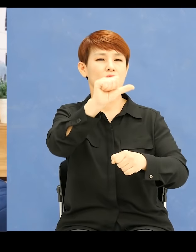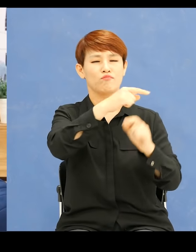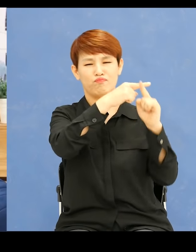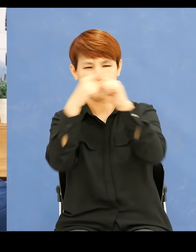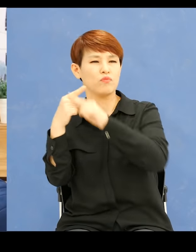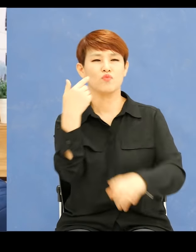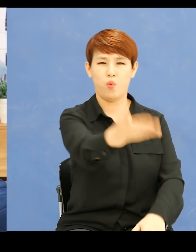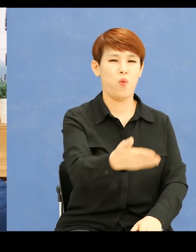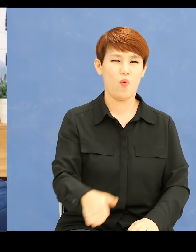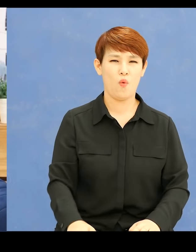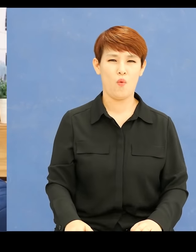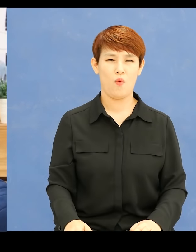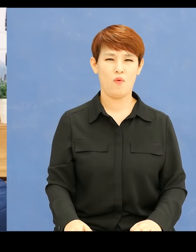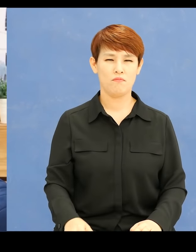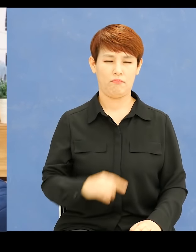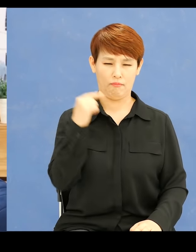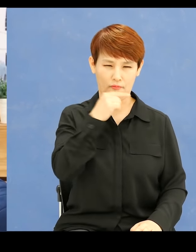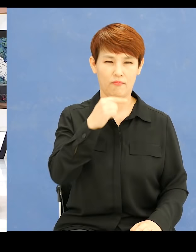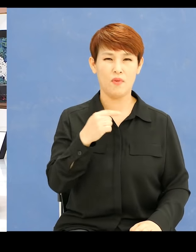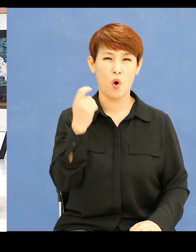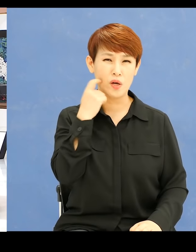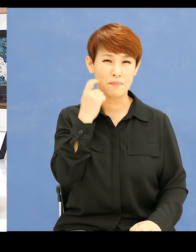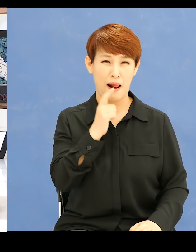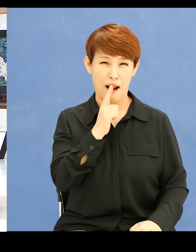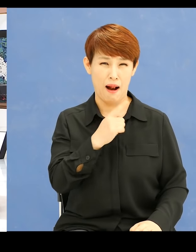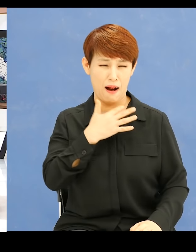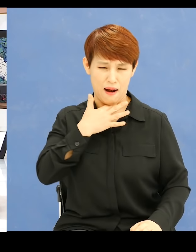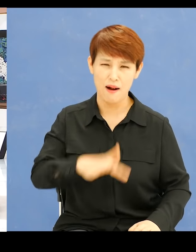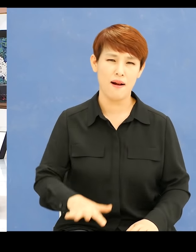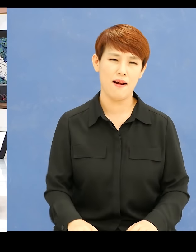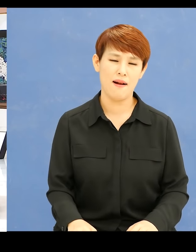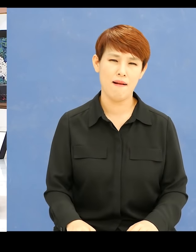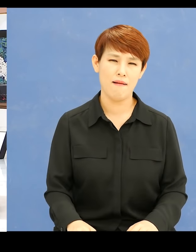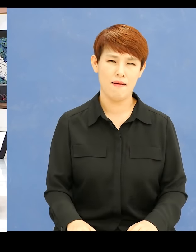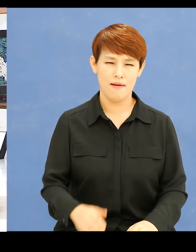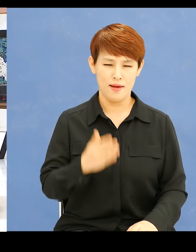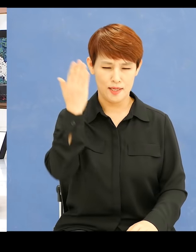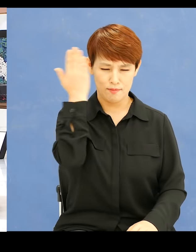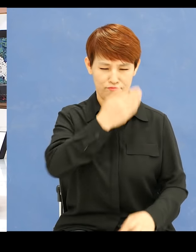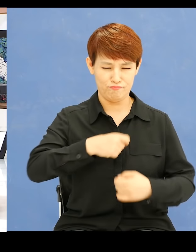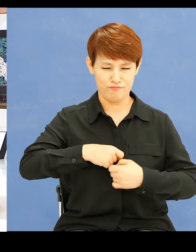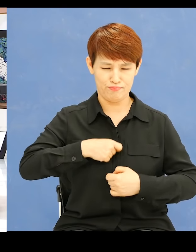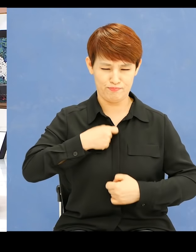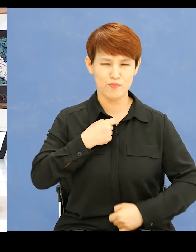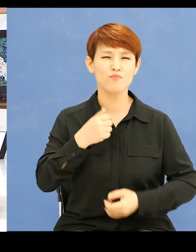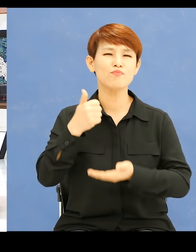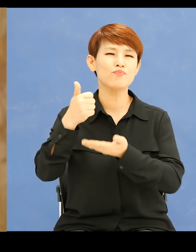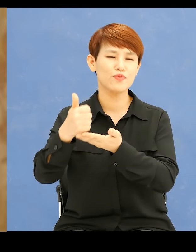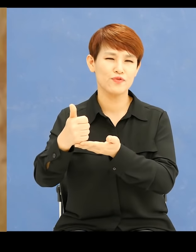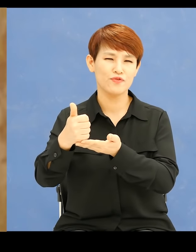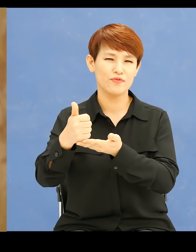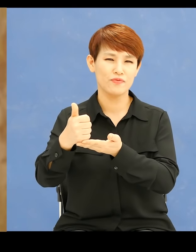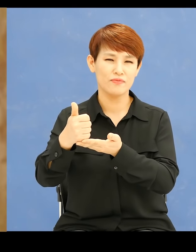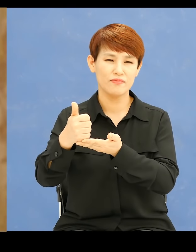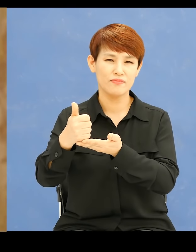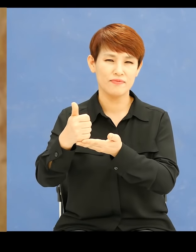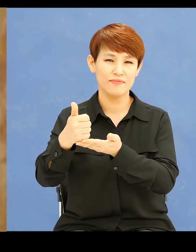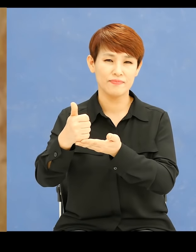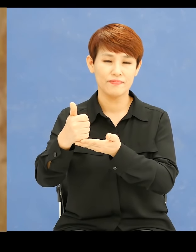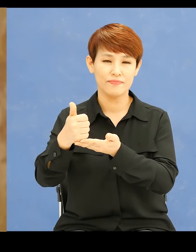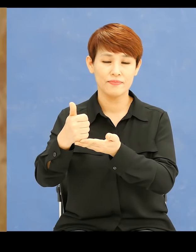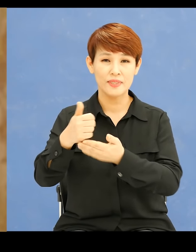되고, 아주 거짓말, 뭐 철저하신 누구 분이시구나. 단 한 명도 그런 게 없으셔가지고 네. 청렴하시고 결벽하시고, 이런